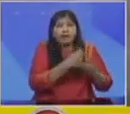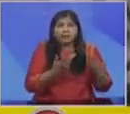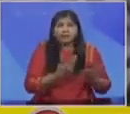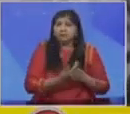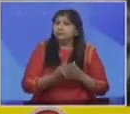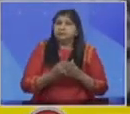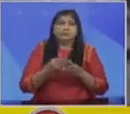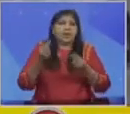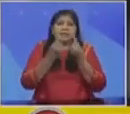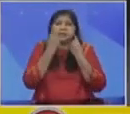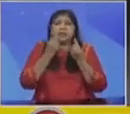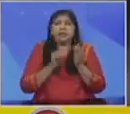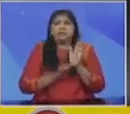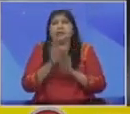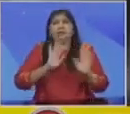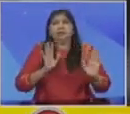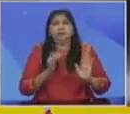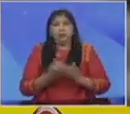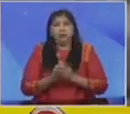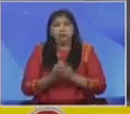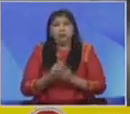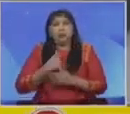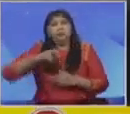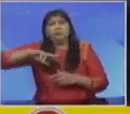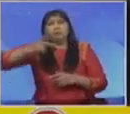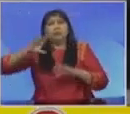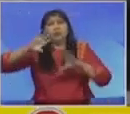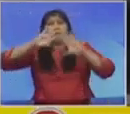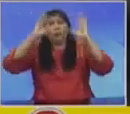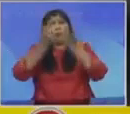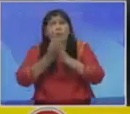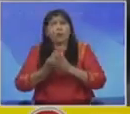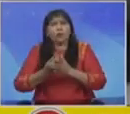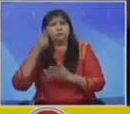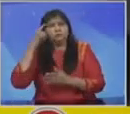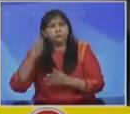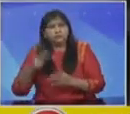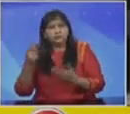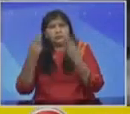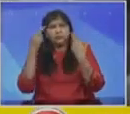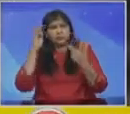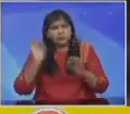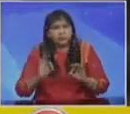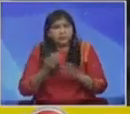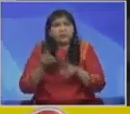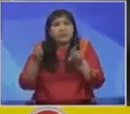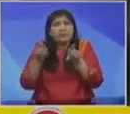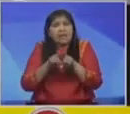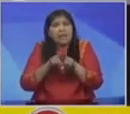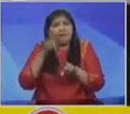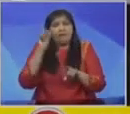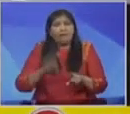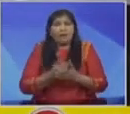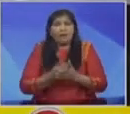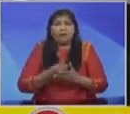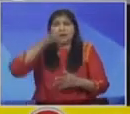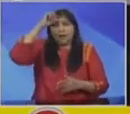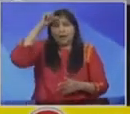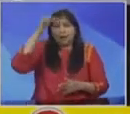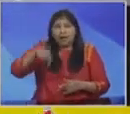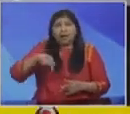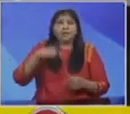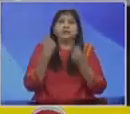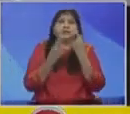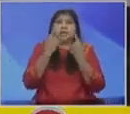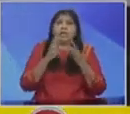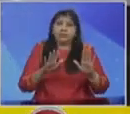नहीं कर सकती थी। हम जैसे दुनिया के दूसरे वैज्ञानिकों के बारे में जानते हैं, वैसे ही हमें भारत के वैज्ञानिकों